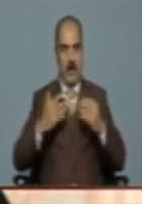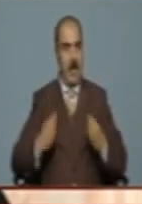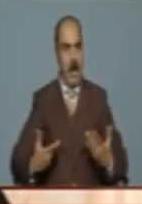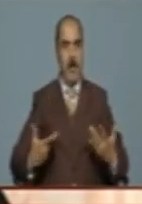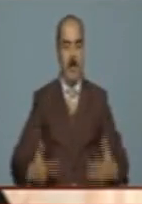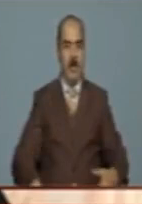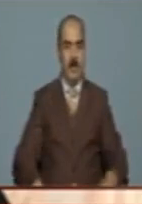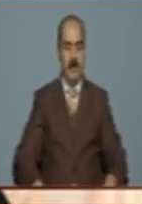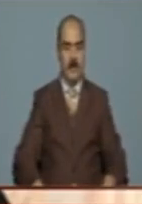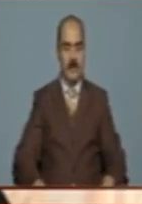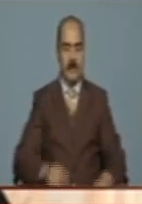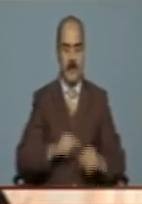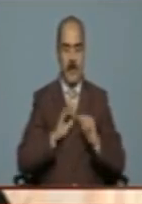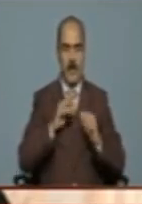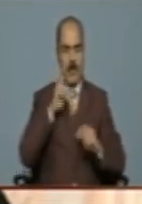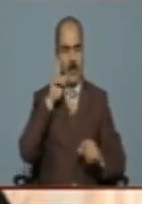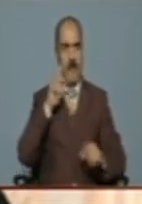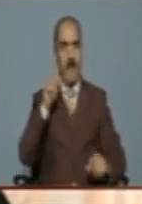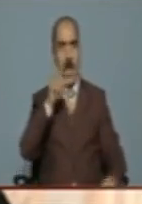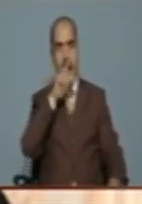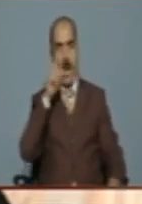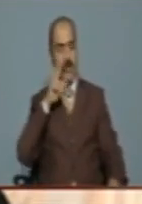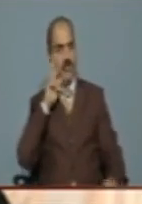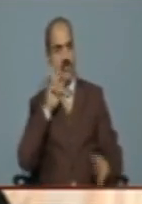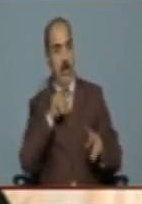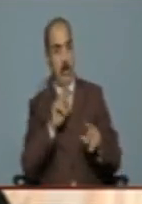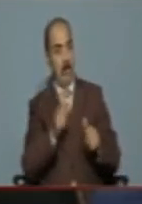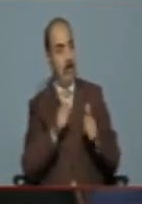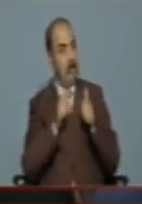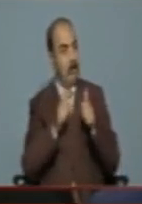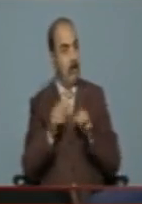بل حازت على إشادات من البعثات الدبلوماسية